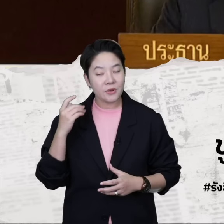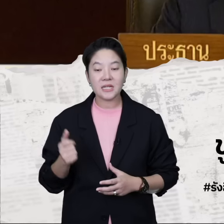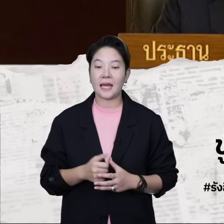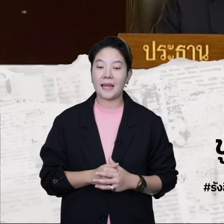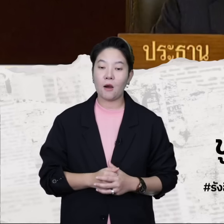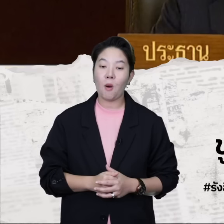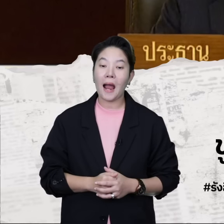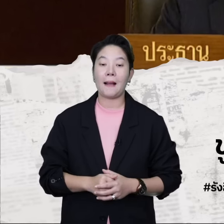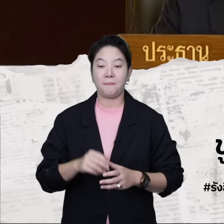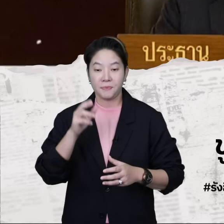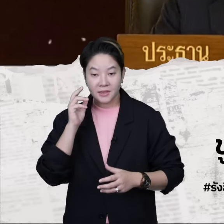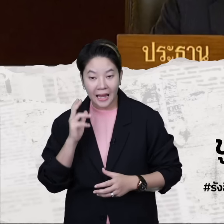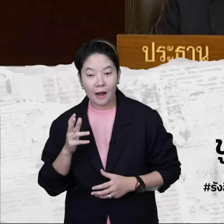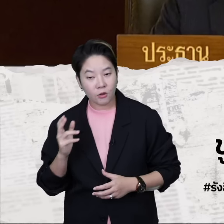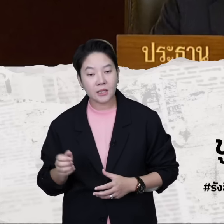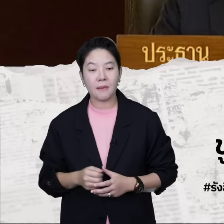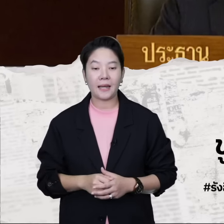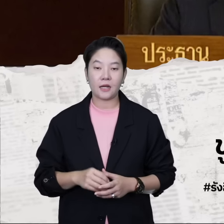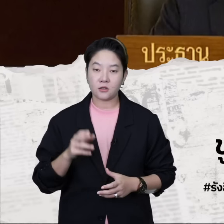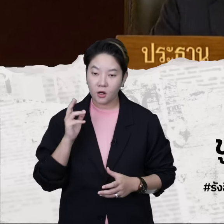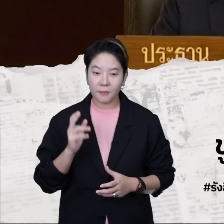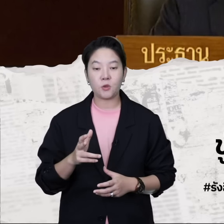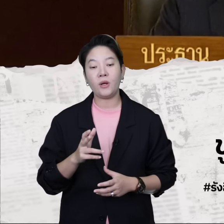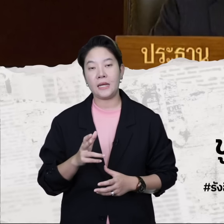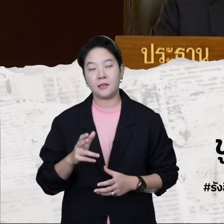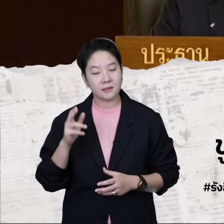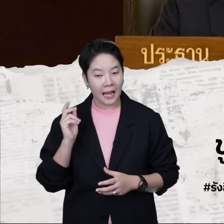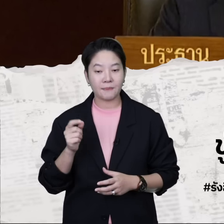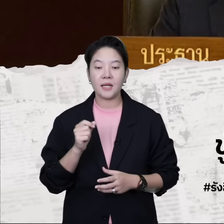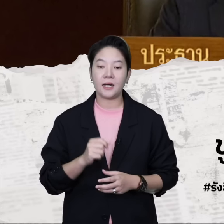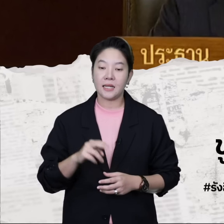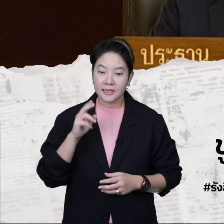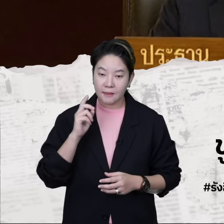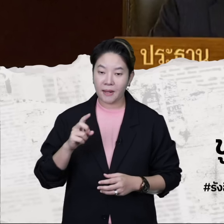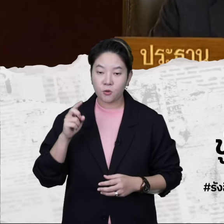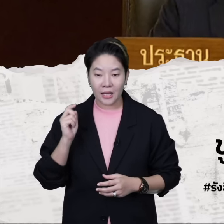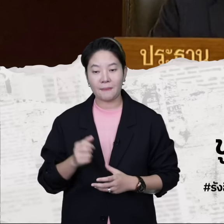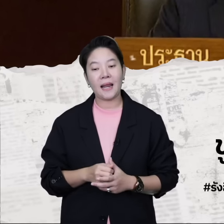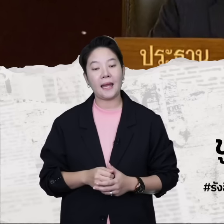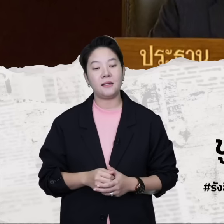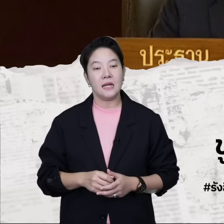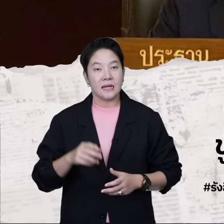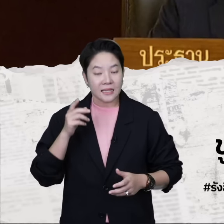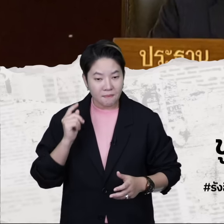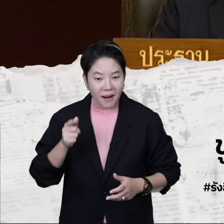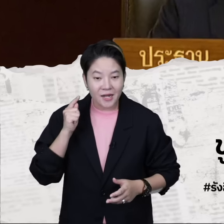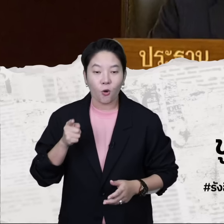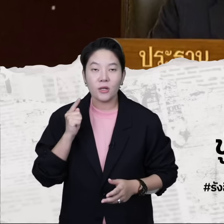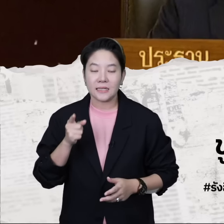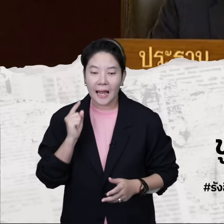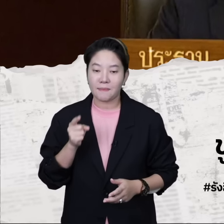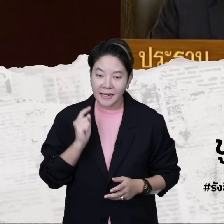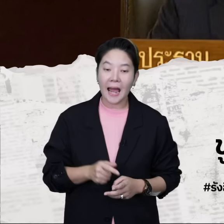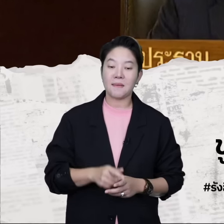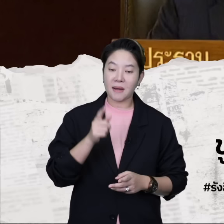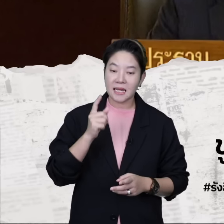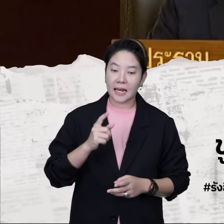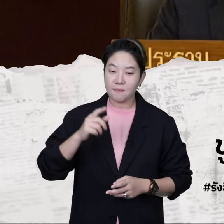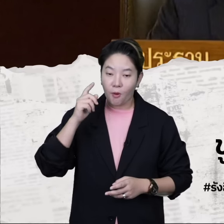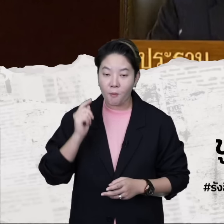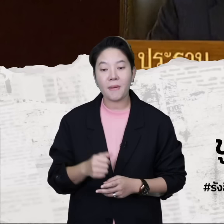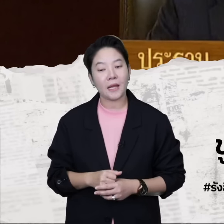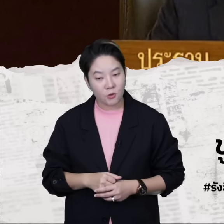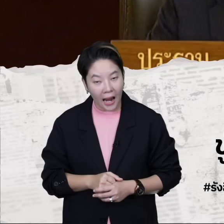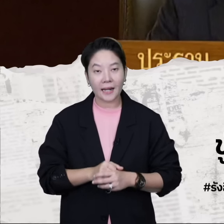มได้วินิจฉัยแล้วว่าถ้าเอาขึ้นมาเนี่ยก็ประท้วงอีกถามได้เลยทำไมคุณถามไม่ได้ทำไมคุณถึงถามไม่ได้ไม่